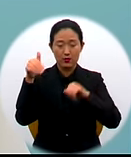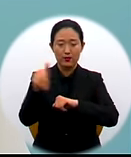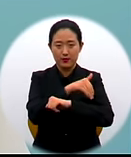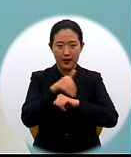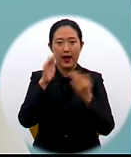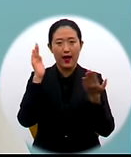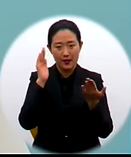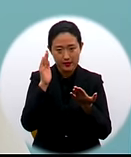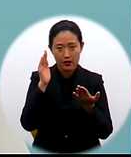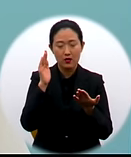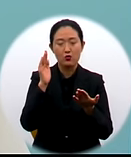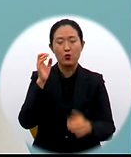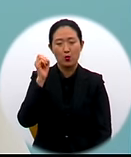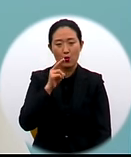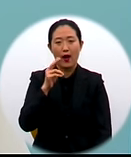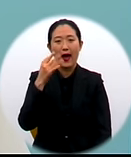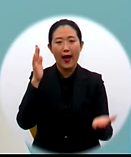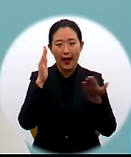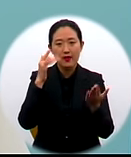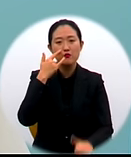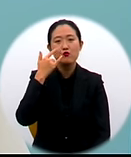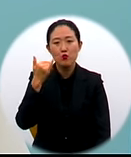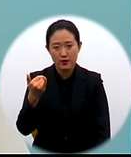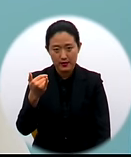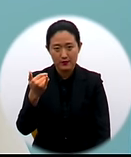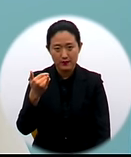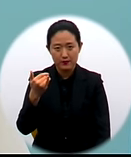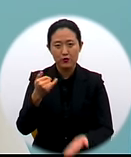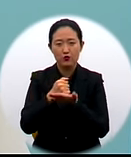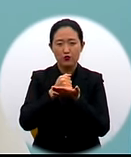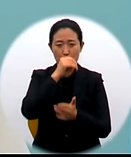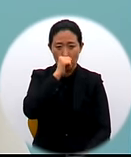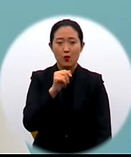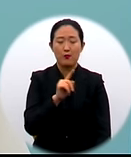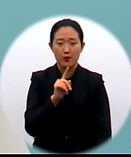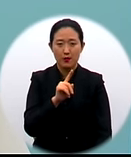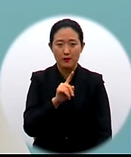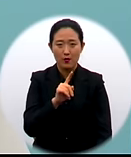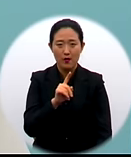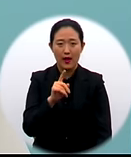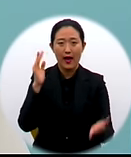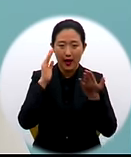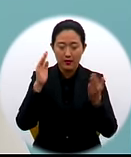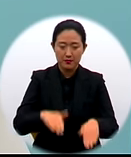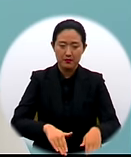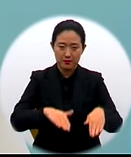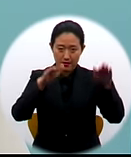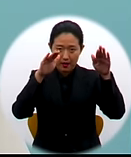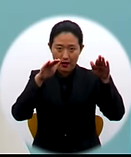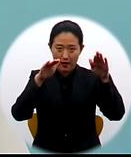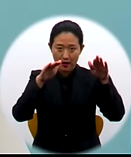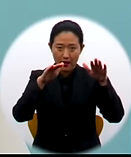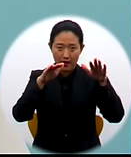이 아이들을 키우는 부모인 우리가 굉장히 럭키한 것 중에 하나는 아이들이 어느 정도 성장해서 산업혁명의 뒤통수를